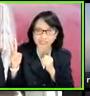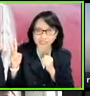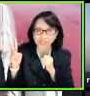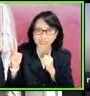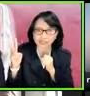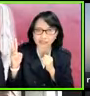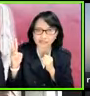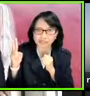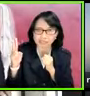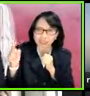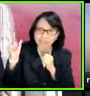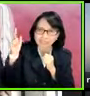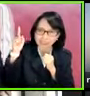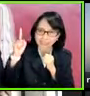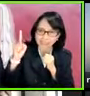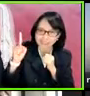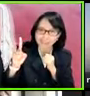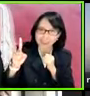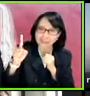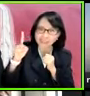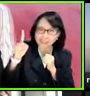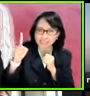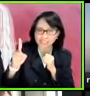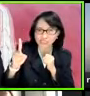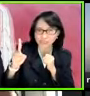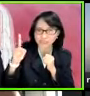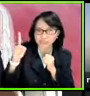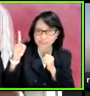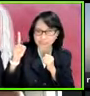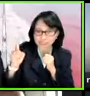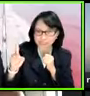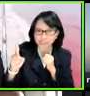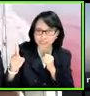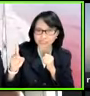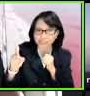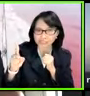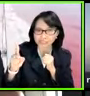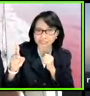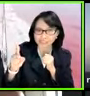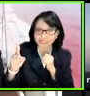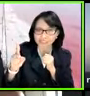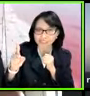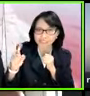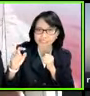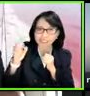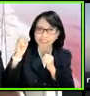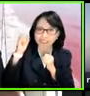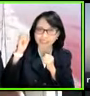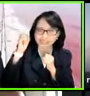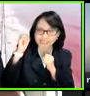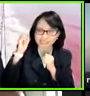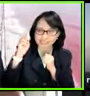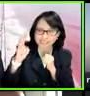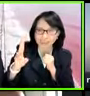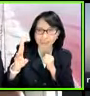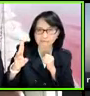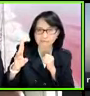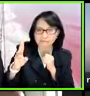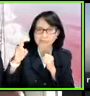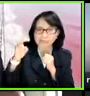kuncinya saudara-saudara karena Kristus Jesus dan